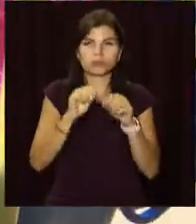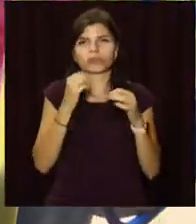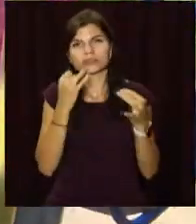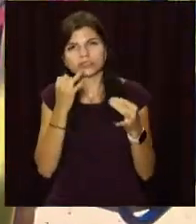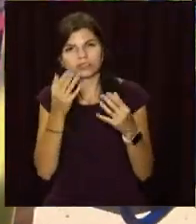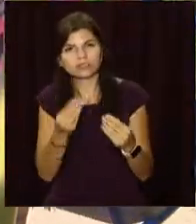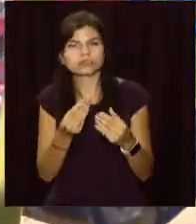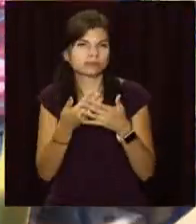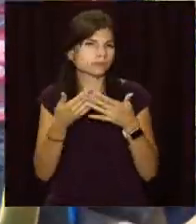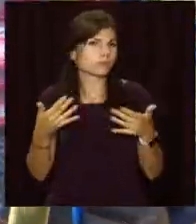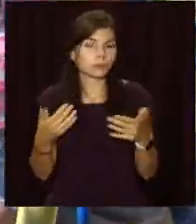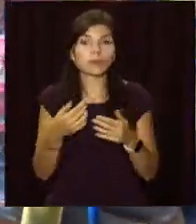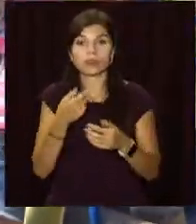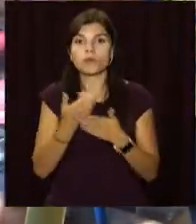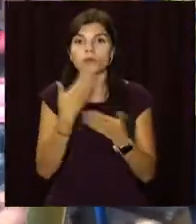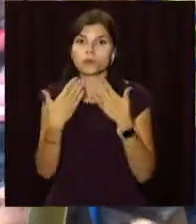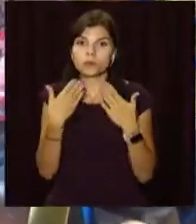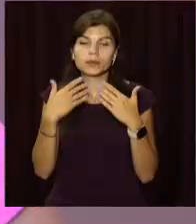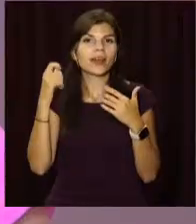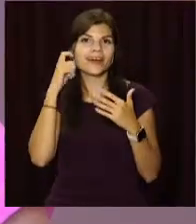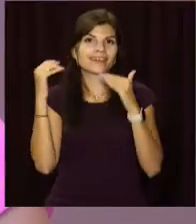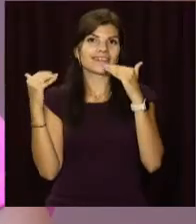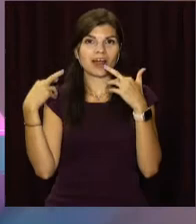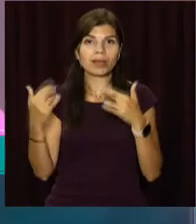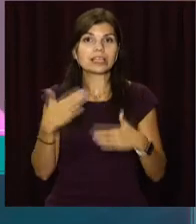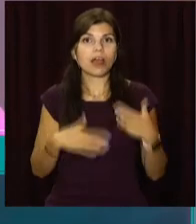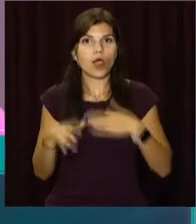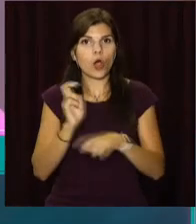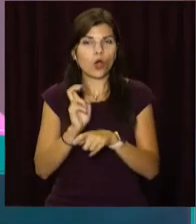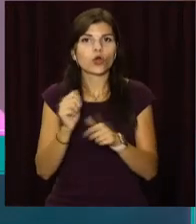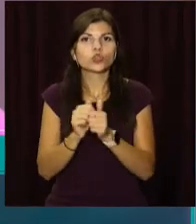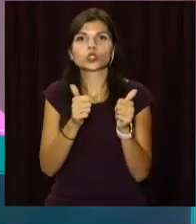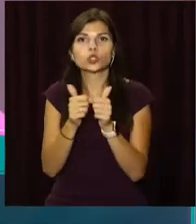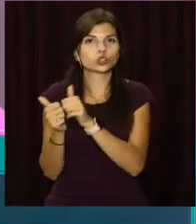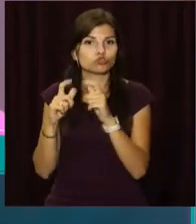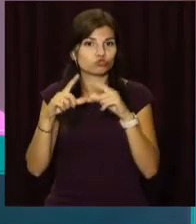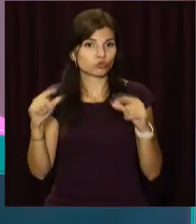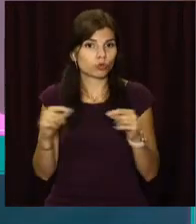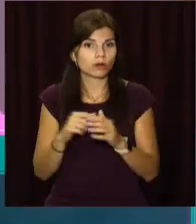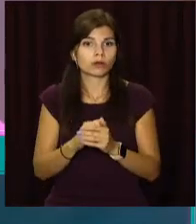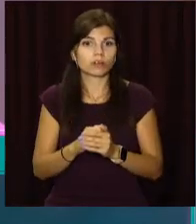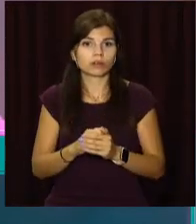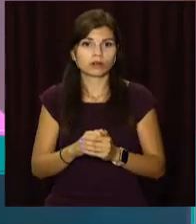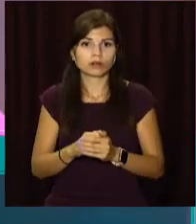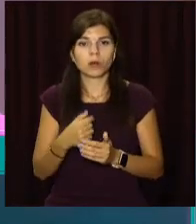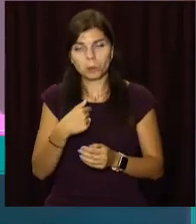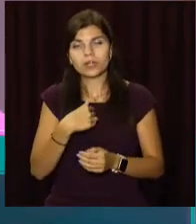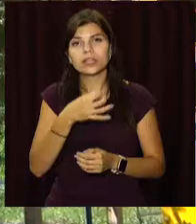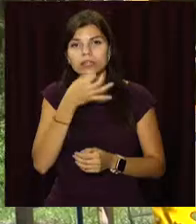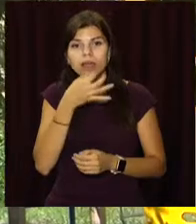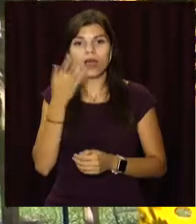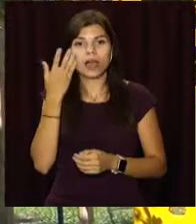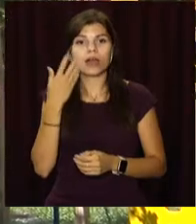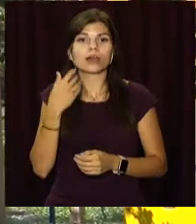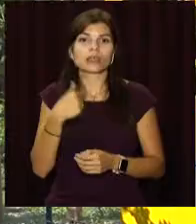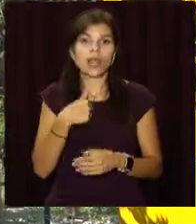з однолітками та з радістю ходить до сусідньої школи. Мені не нравиться, коли я допомагаю усім воспитателям. А